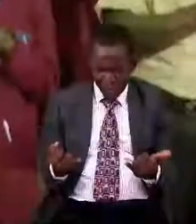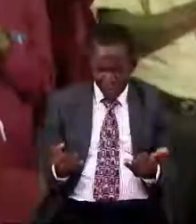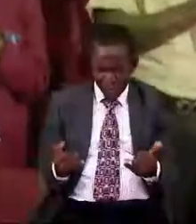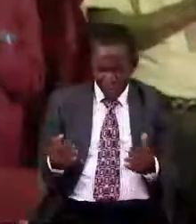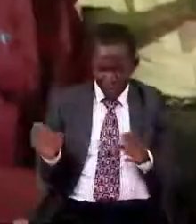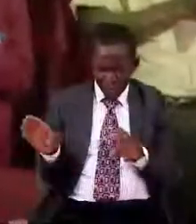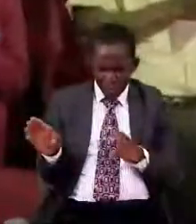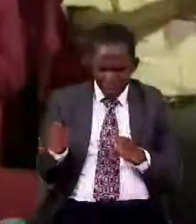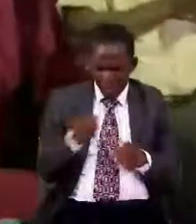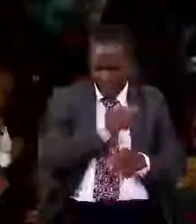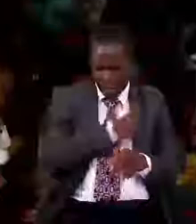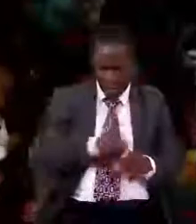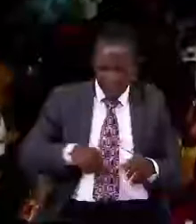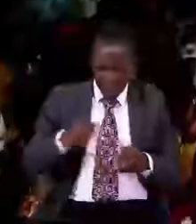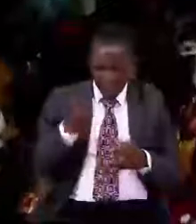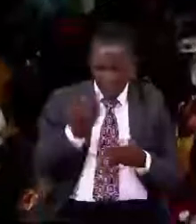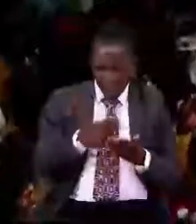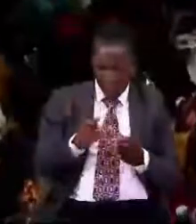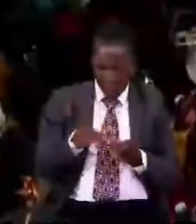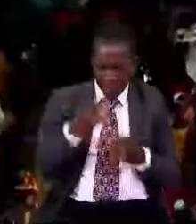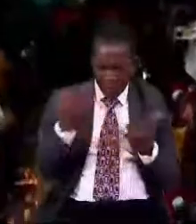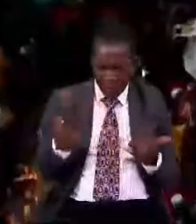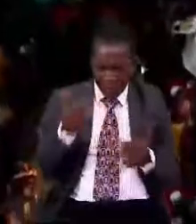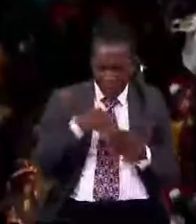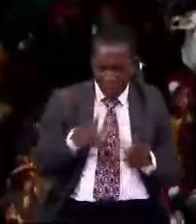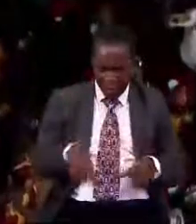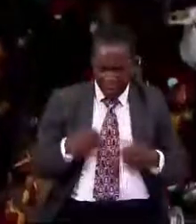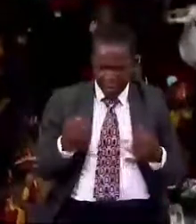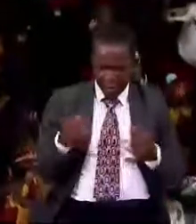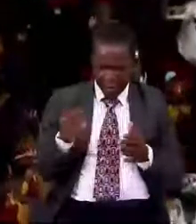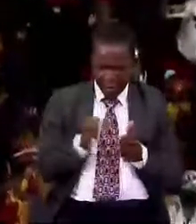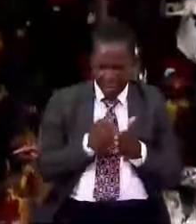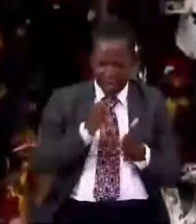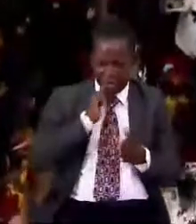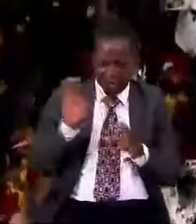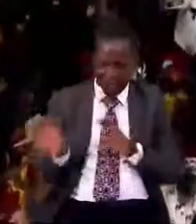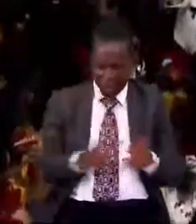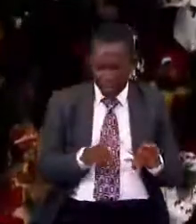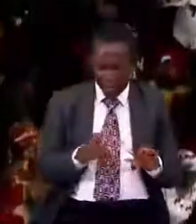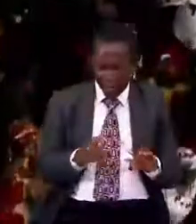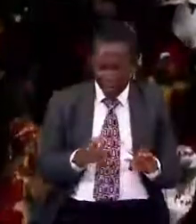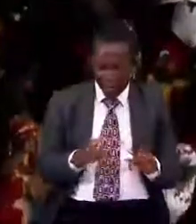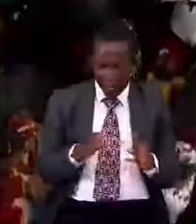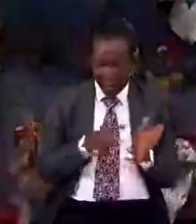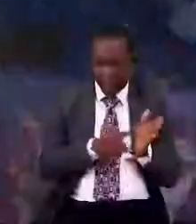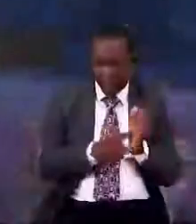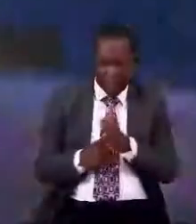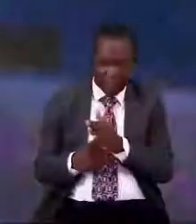c'est fait. La manifestation visible, vous allez voir cela.